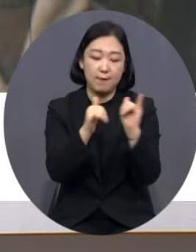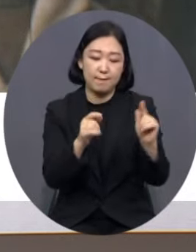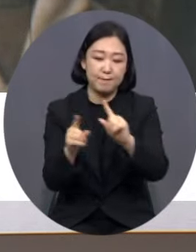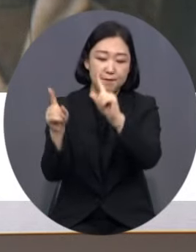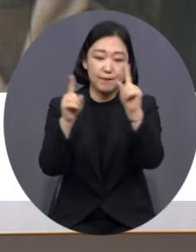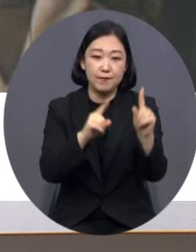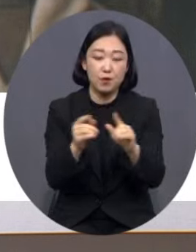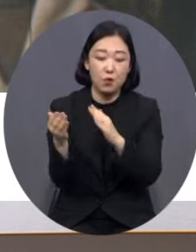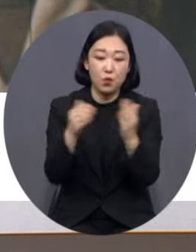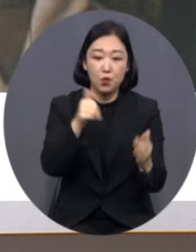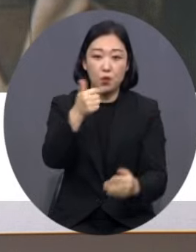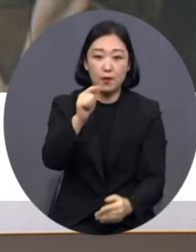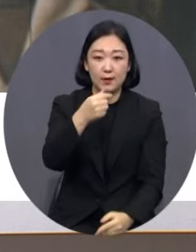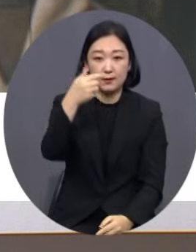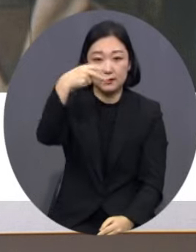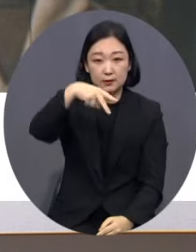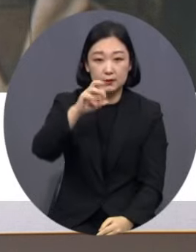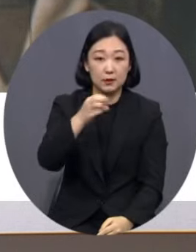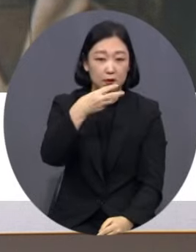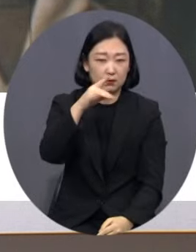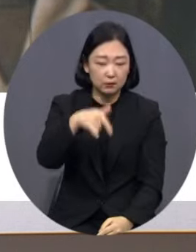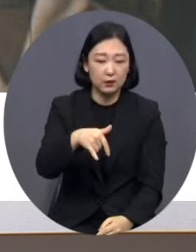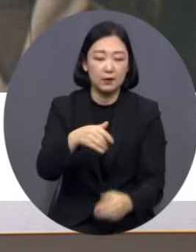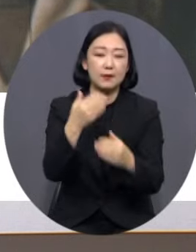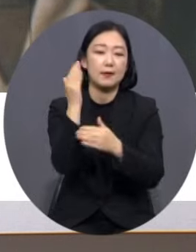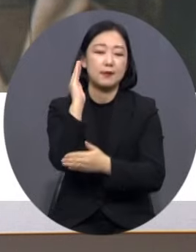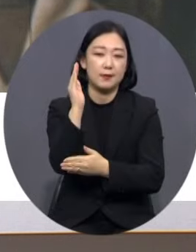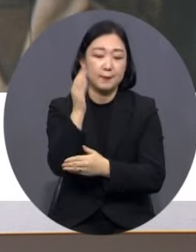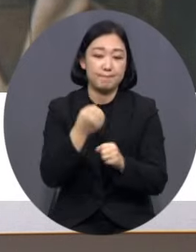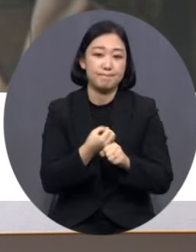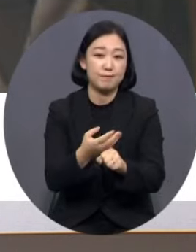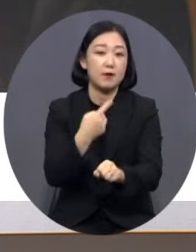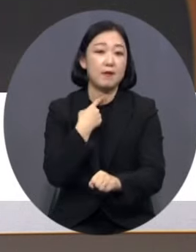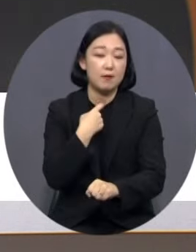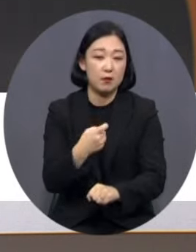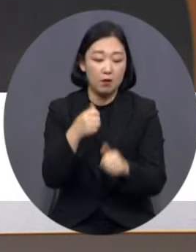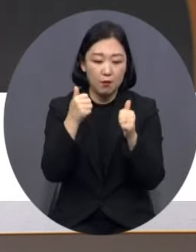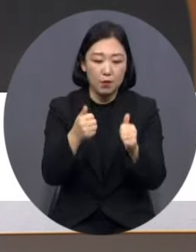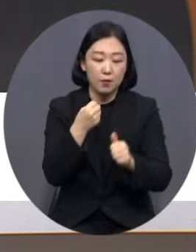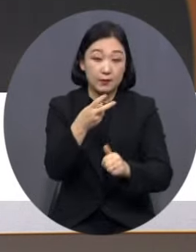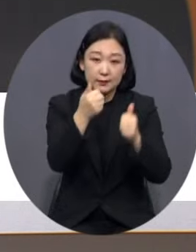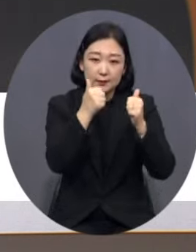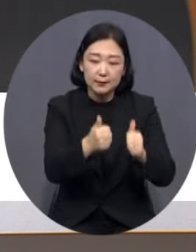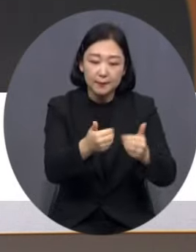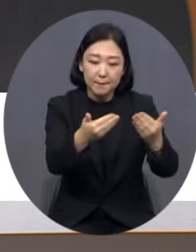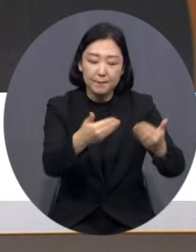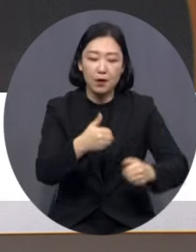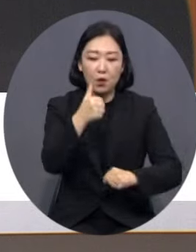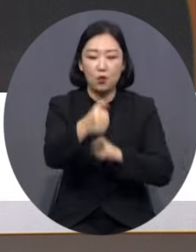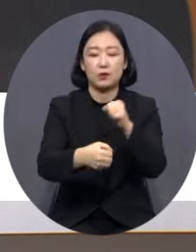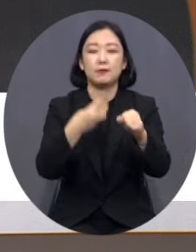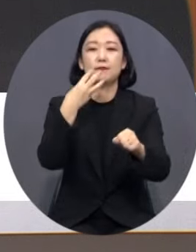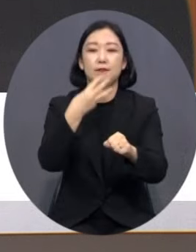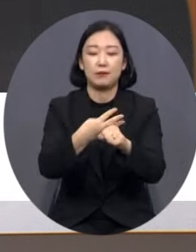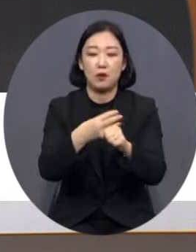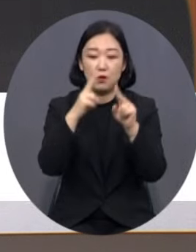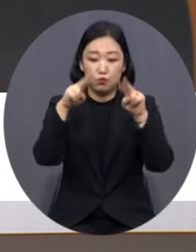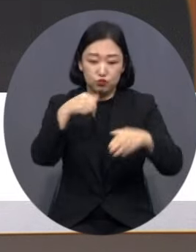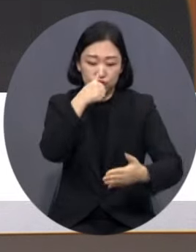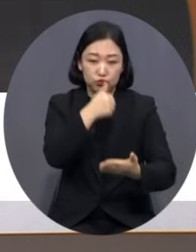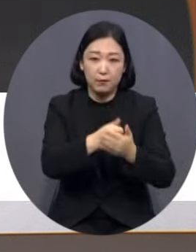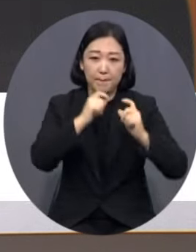택시의 사연을 보도해 드린 적이 있는데요 법원이 재심을 받아들여 53년만에 무죄를